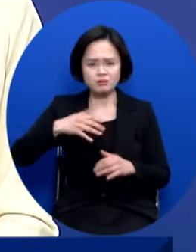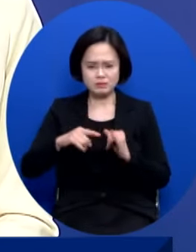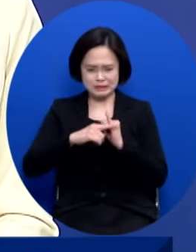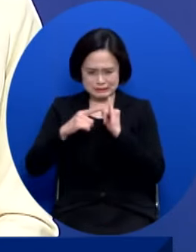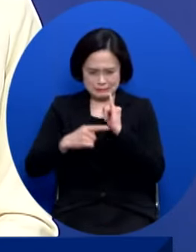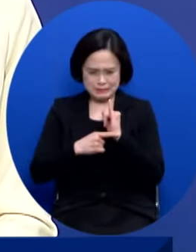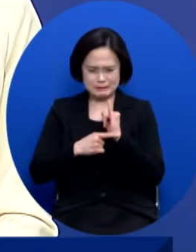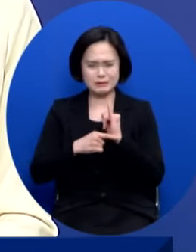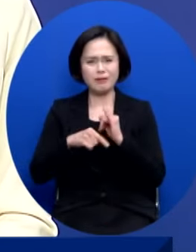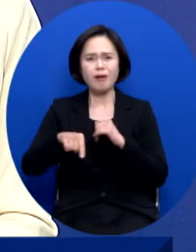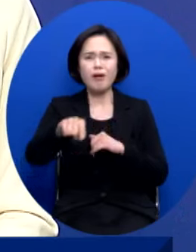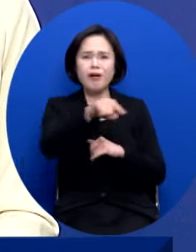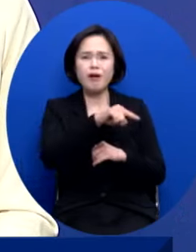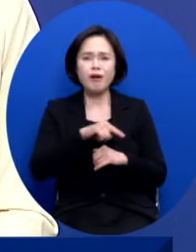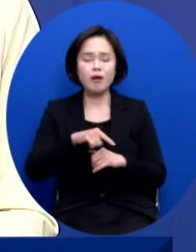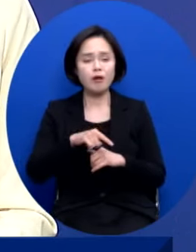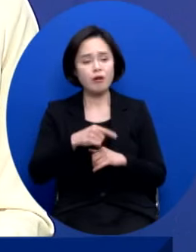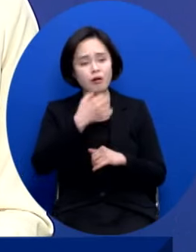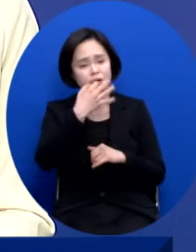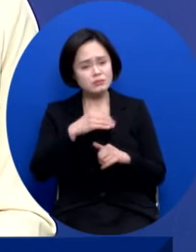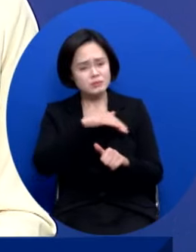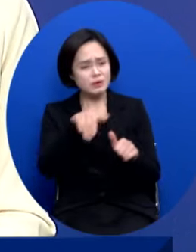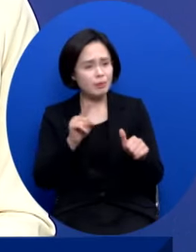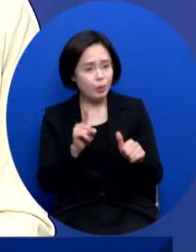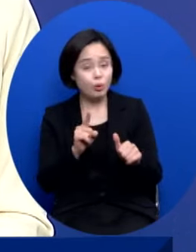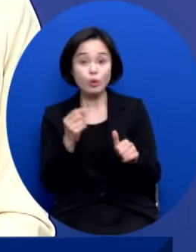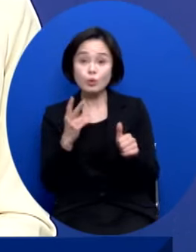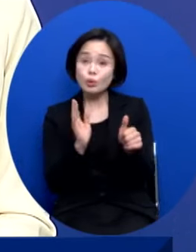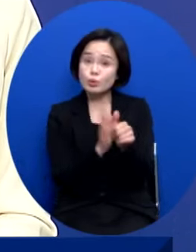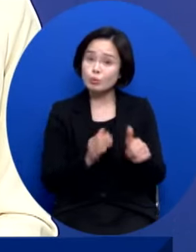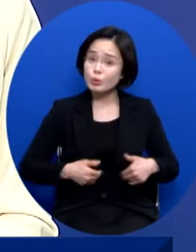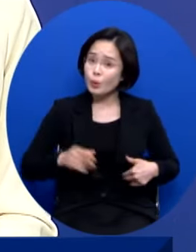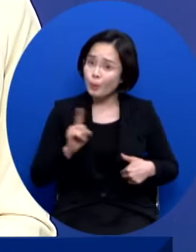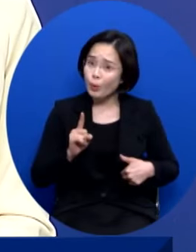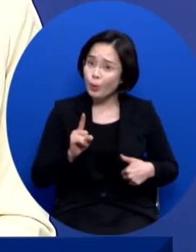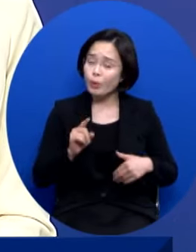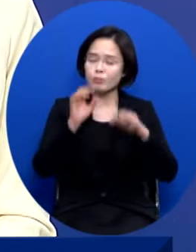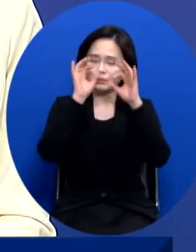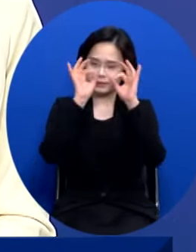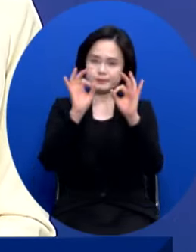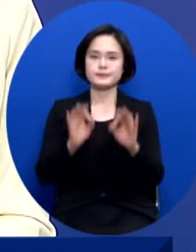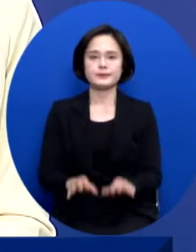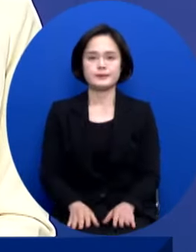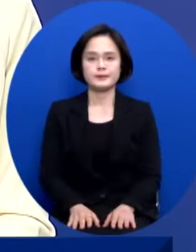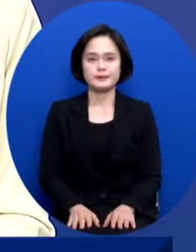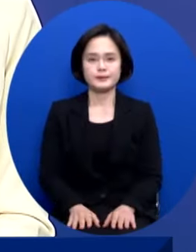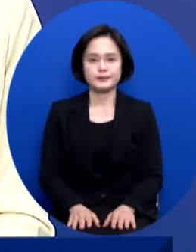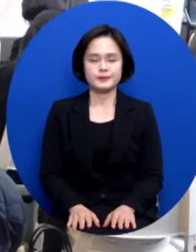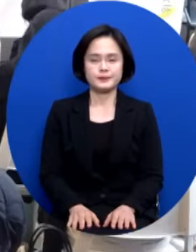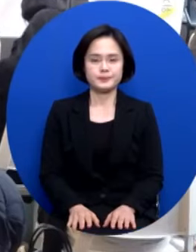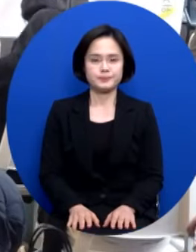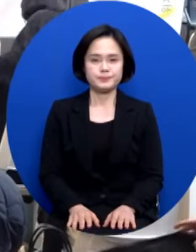그들이 놓인 상황은 어떨지 또 무엇을 필요로 하고 있을지 알아봤습니다. 이가영 기자입니다.